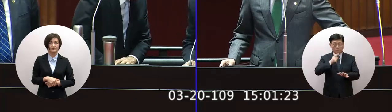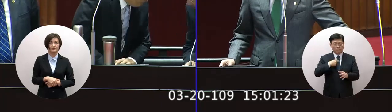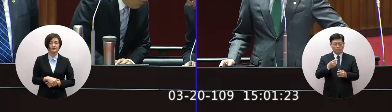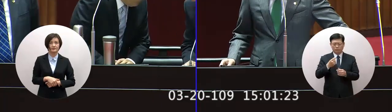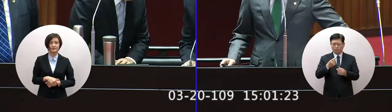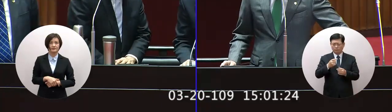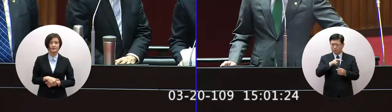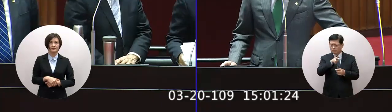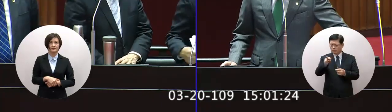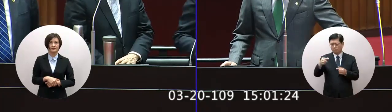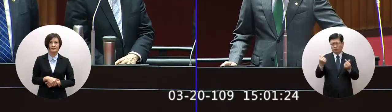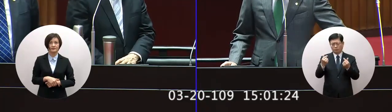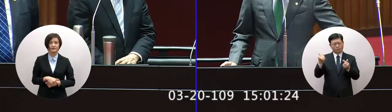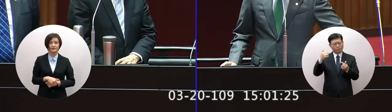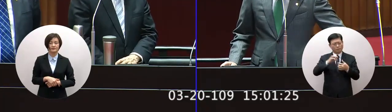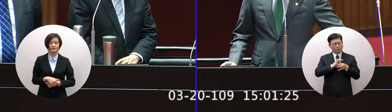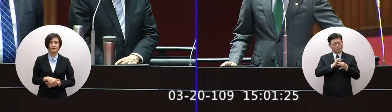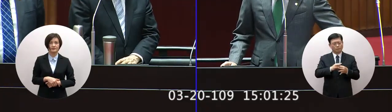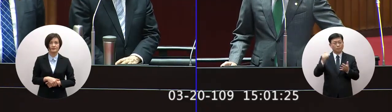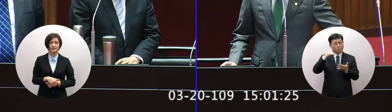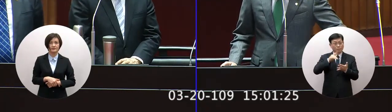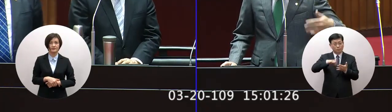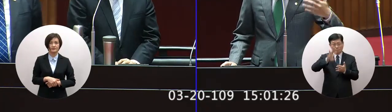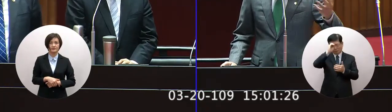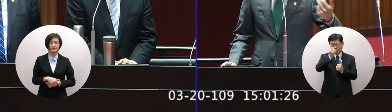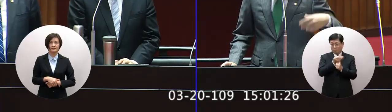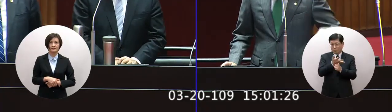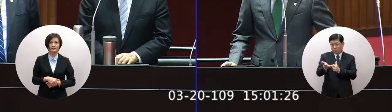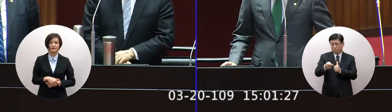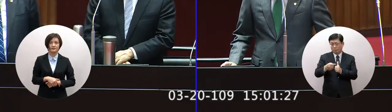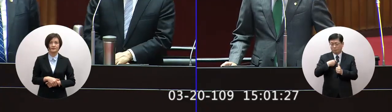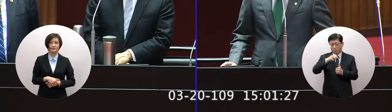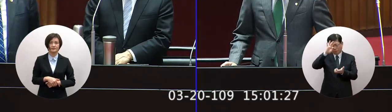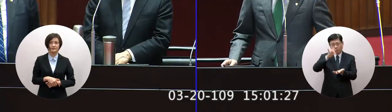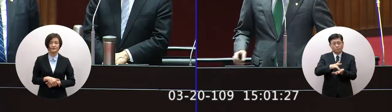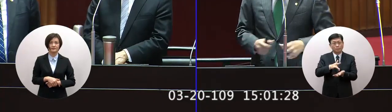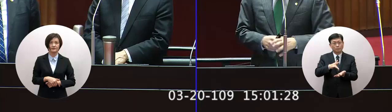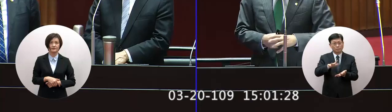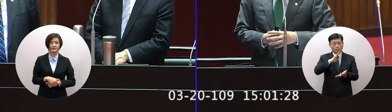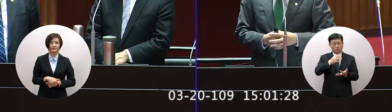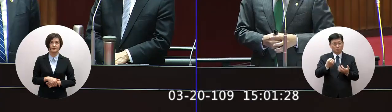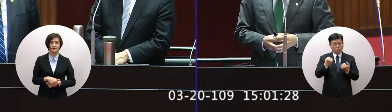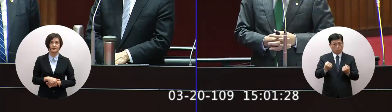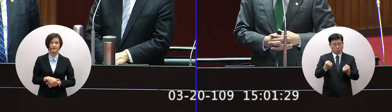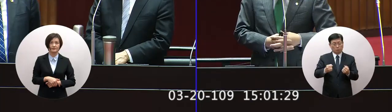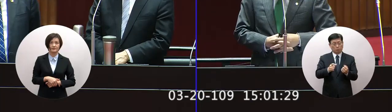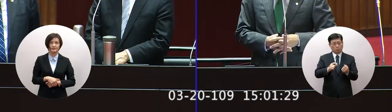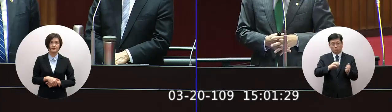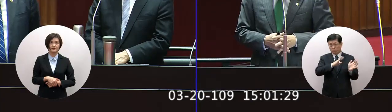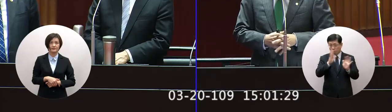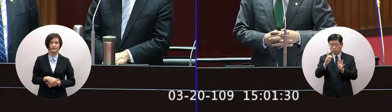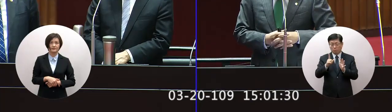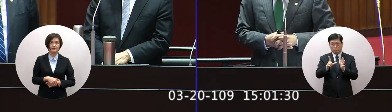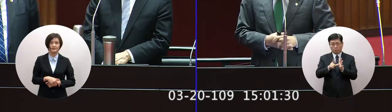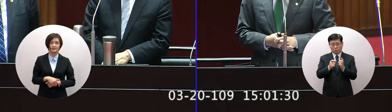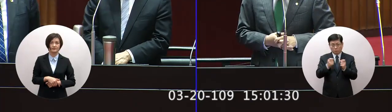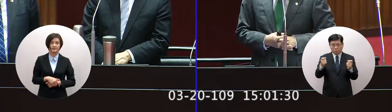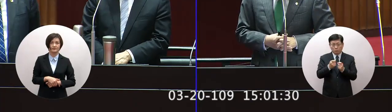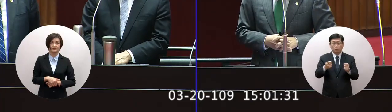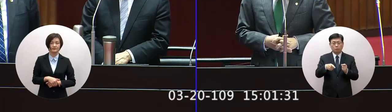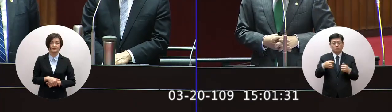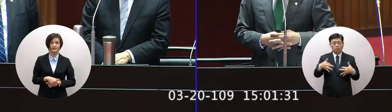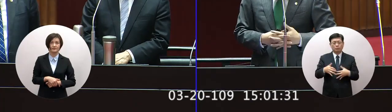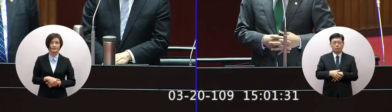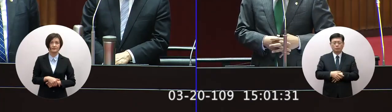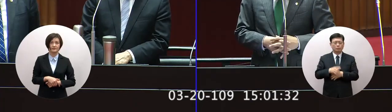展里面，大家很关心就是到底这个疫情它的这个病毒啦，它的存活的一些情况，它的这个所谓活性啊等等